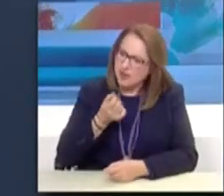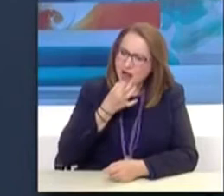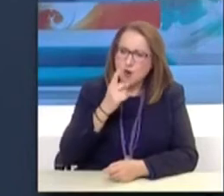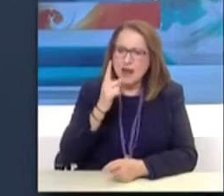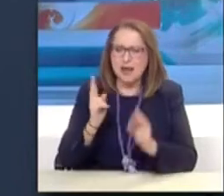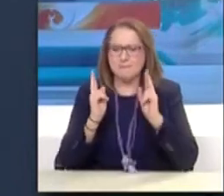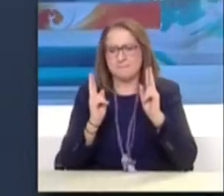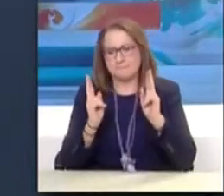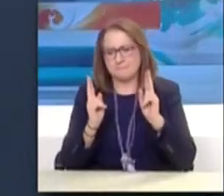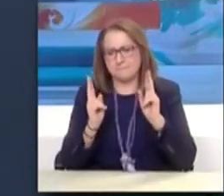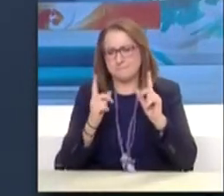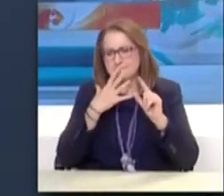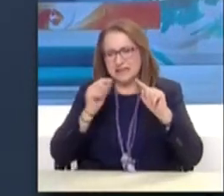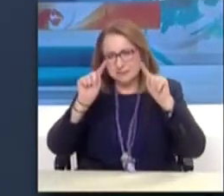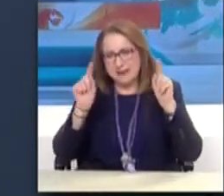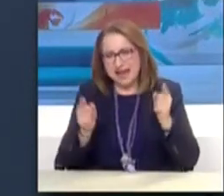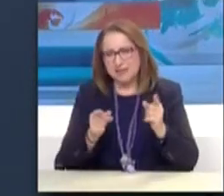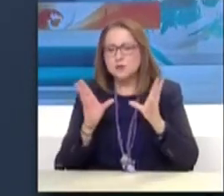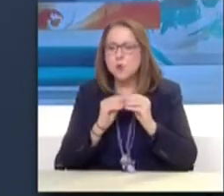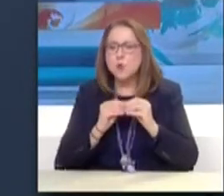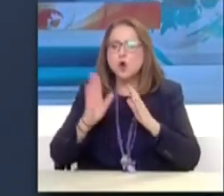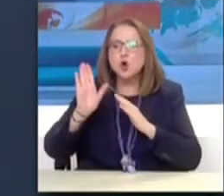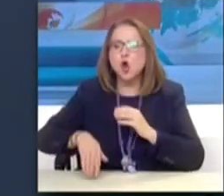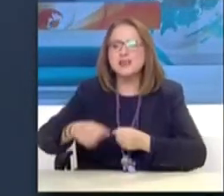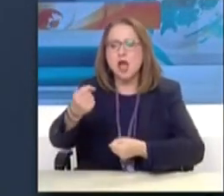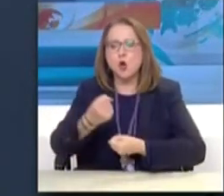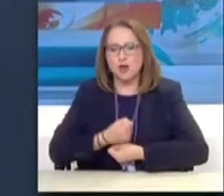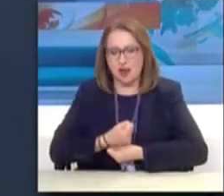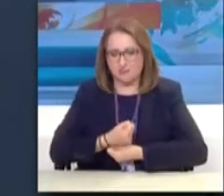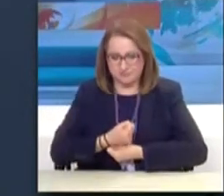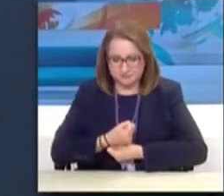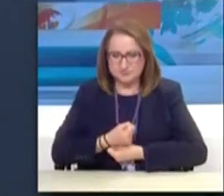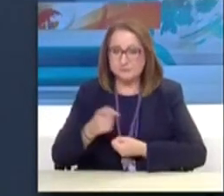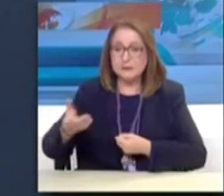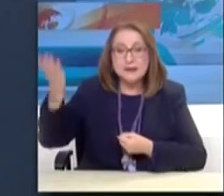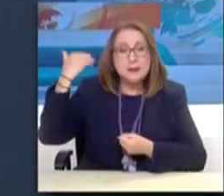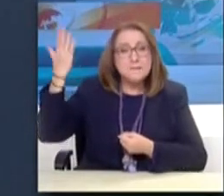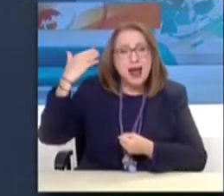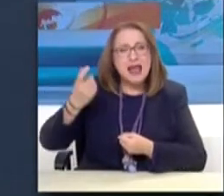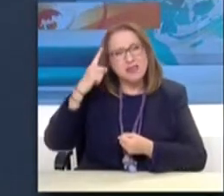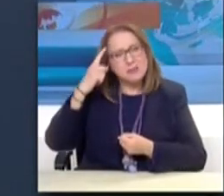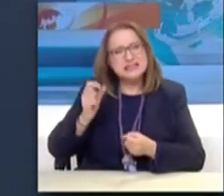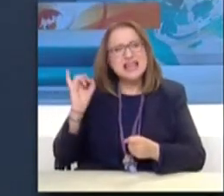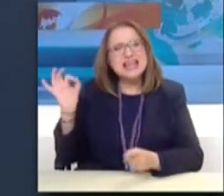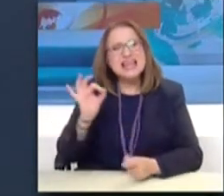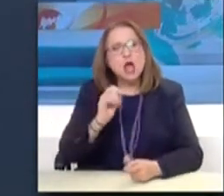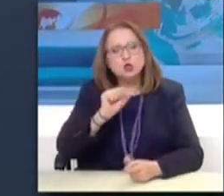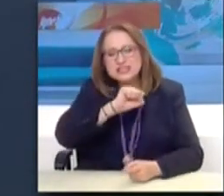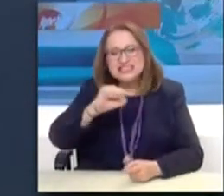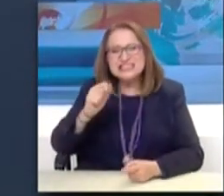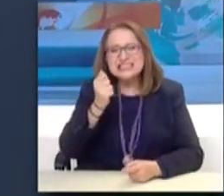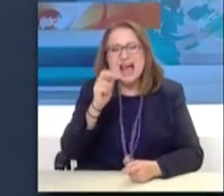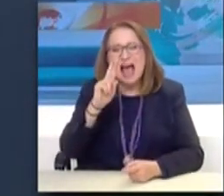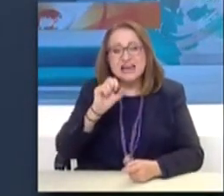για τη Νότια Κορέα, η οποία μετά την επιδημία SARS, του πρώτου ιού SARS, επί 3 χρόνια οι